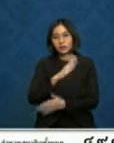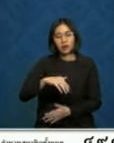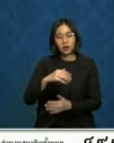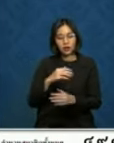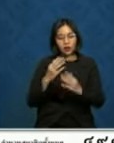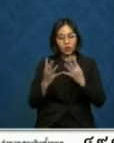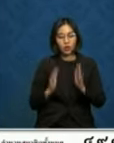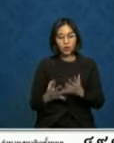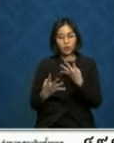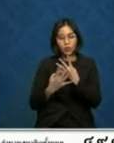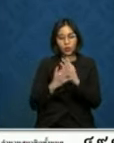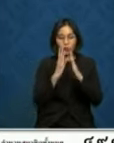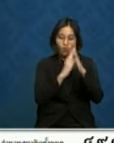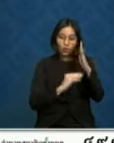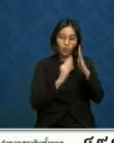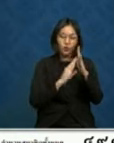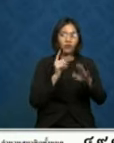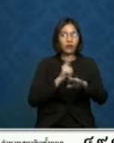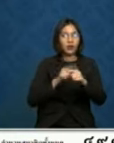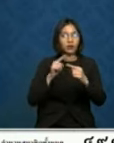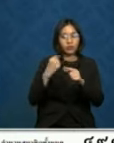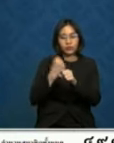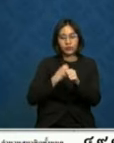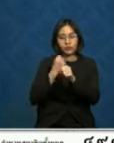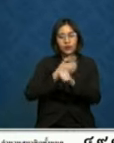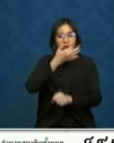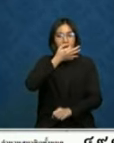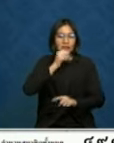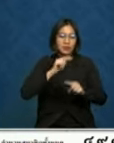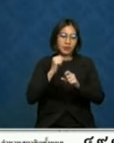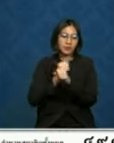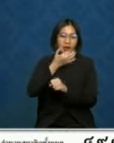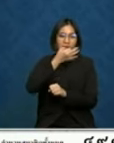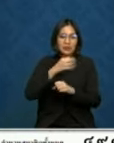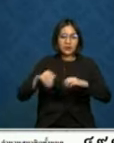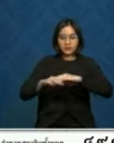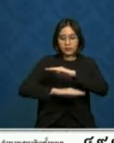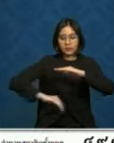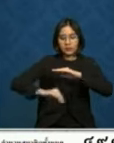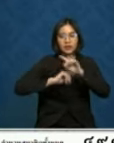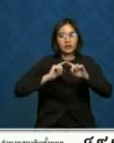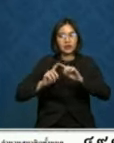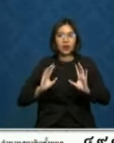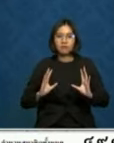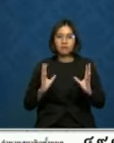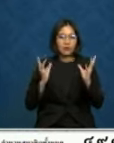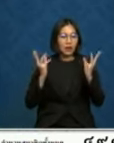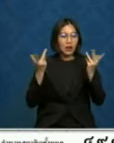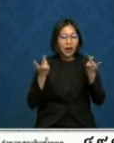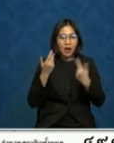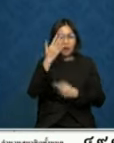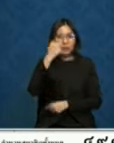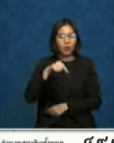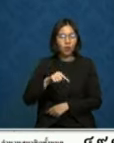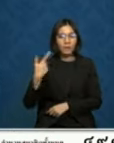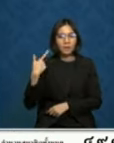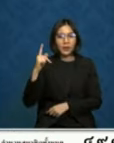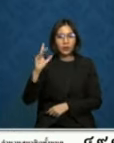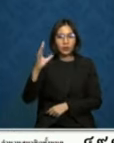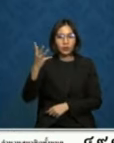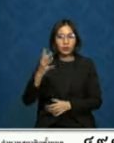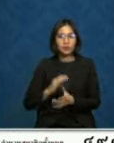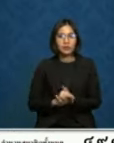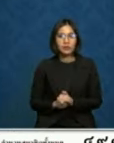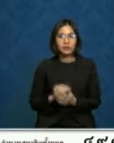รมโครงการนี้ทำให้เวลาในการฝึกอาชีพเพื่อประกอบอาชีพขั้นพื้นฐาน ต้องสูญเสียไปกับอะไรที่ไร้สาระสิ้นดี